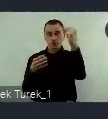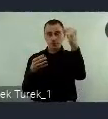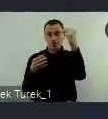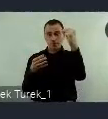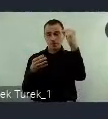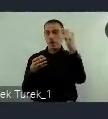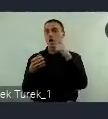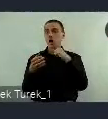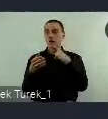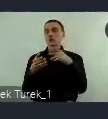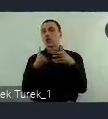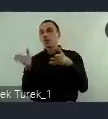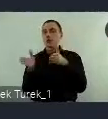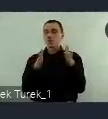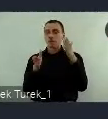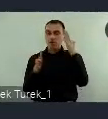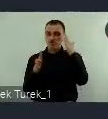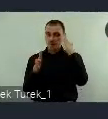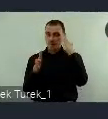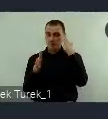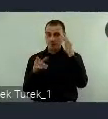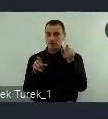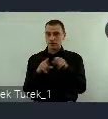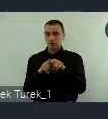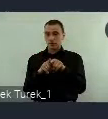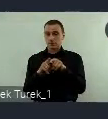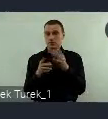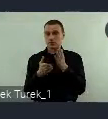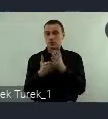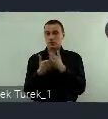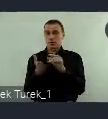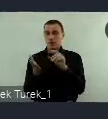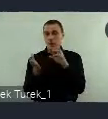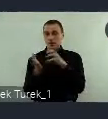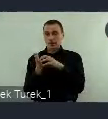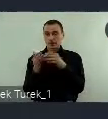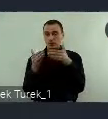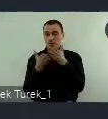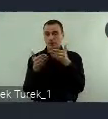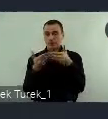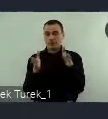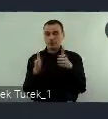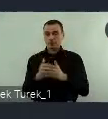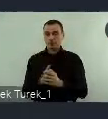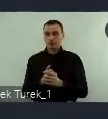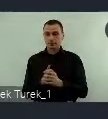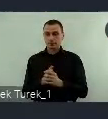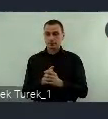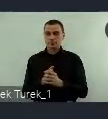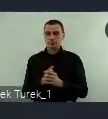będzie wiedział dokąd ma iść a oprócz tego otworzy sobie tą aplikacją drzwi pozwala korzystać